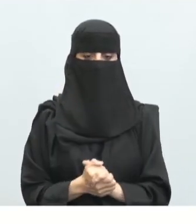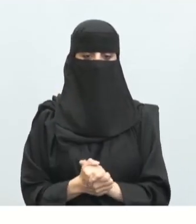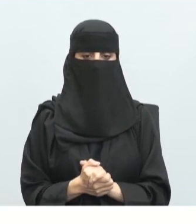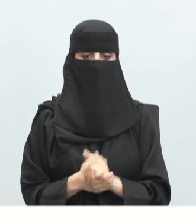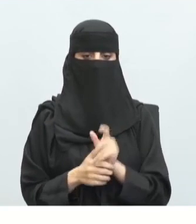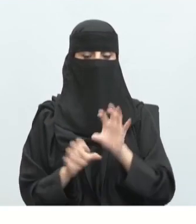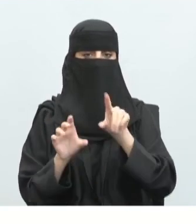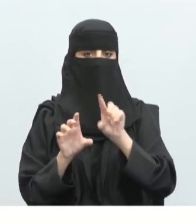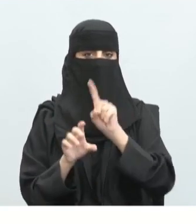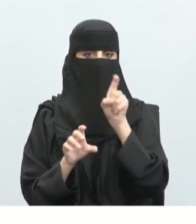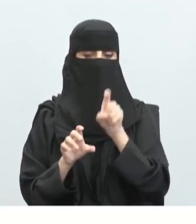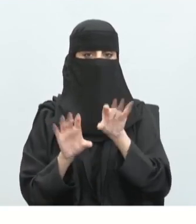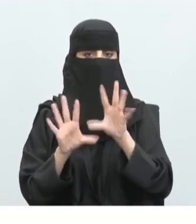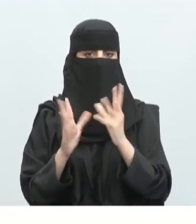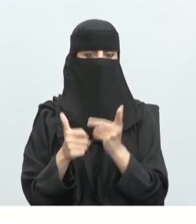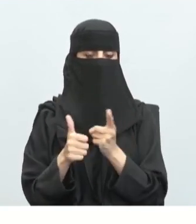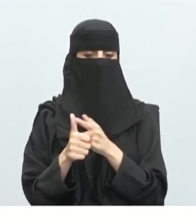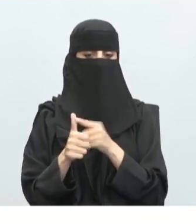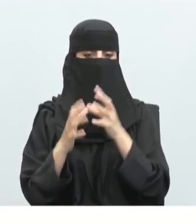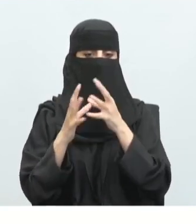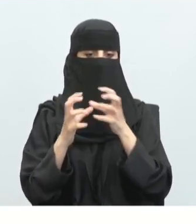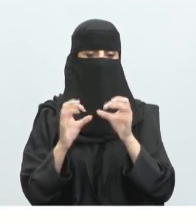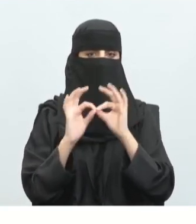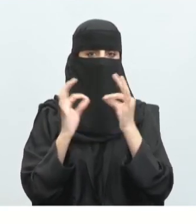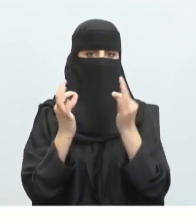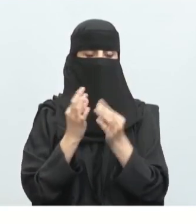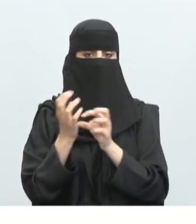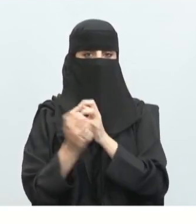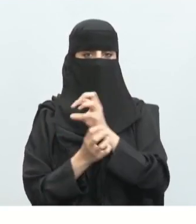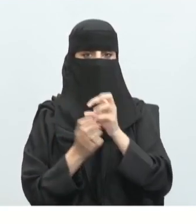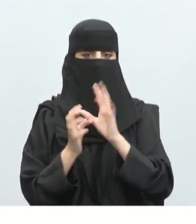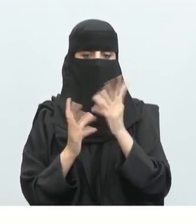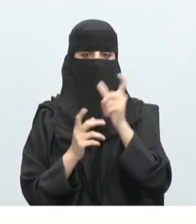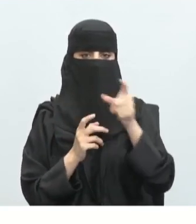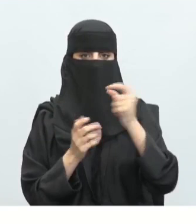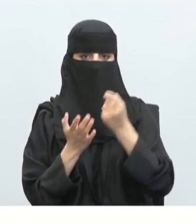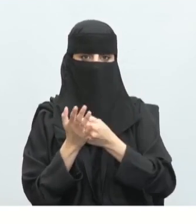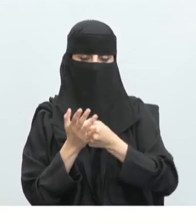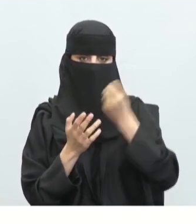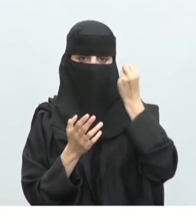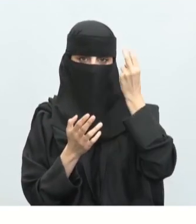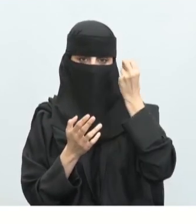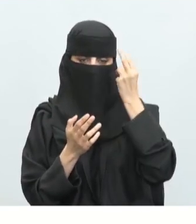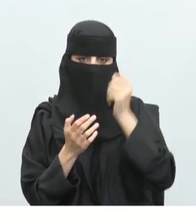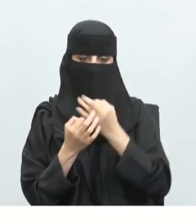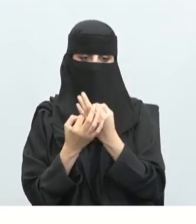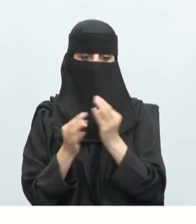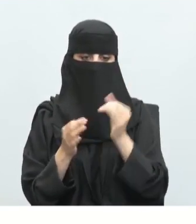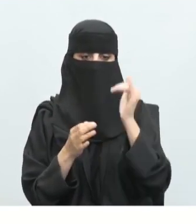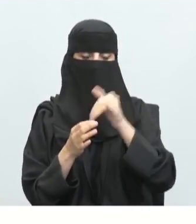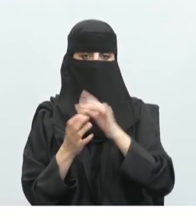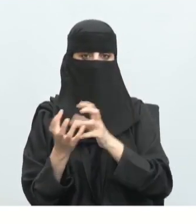للاستفسار عن مجموع الحوادث التي يؤلف الكاتب فيما بينها ويدخل من